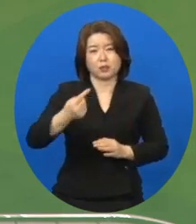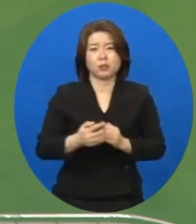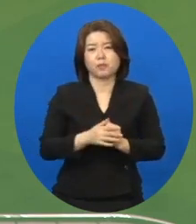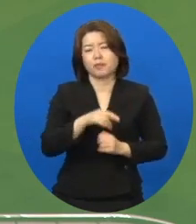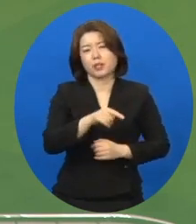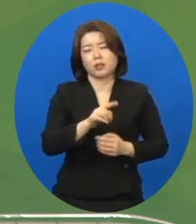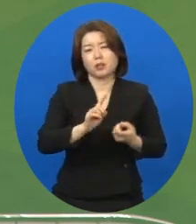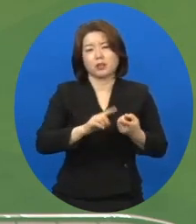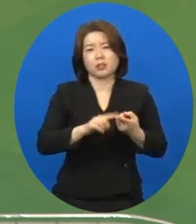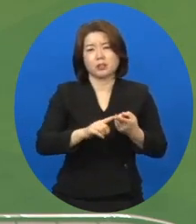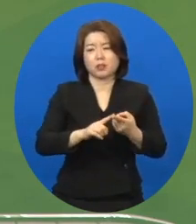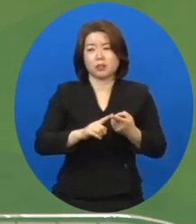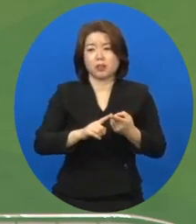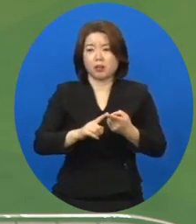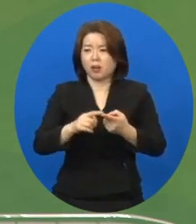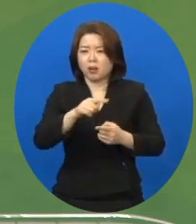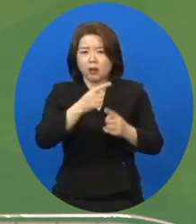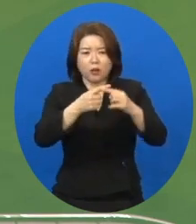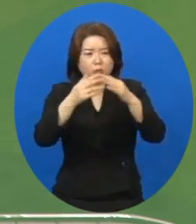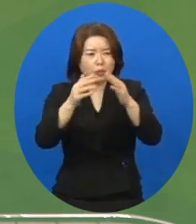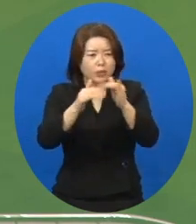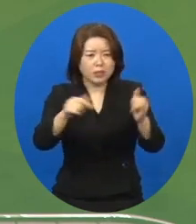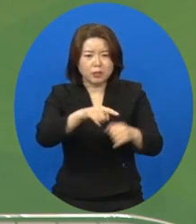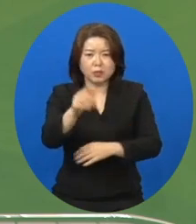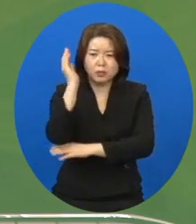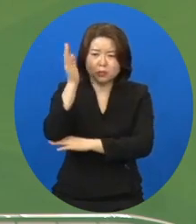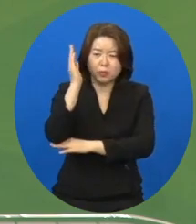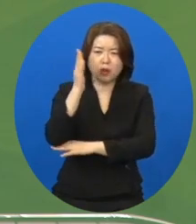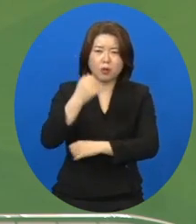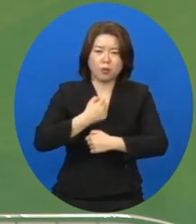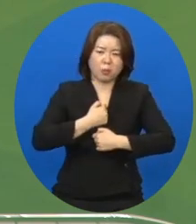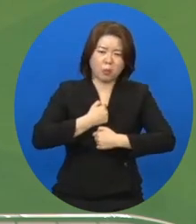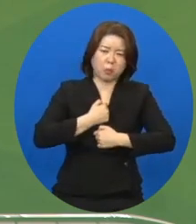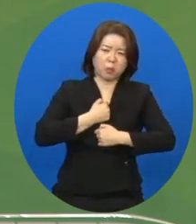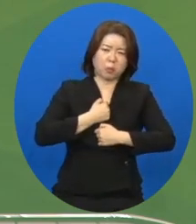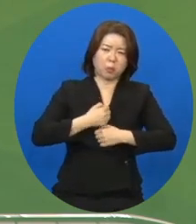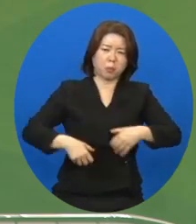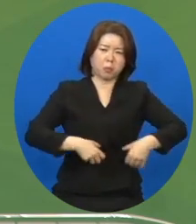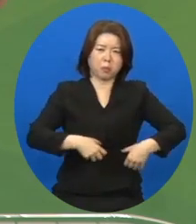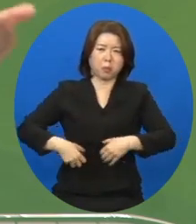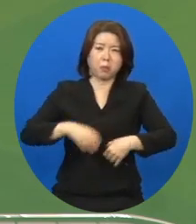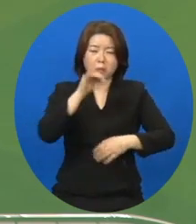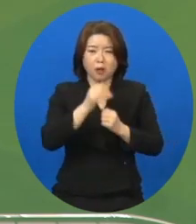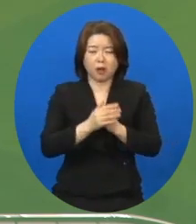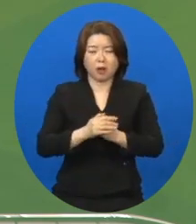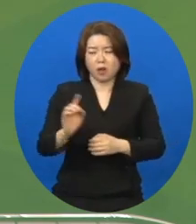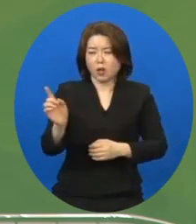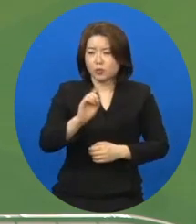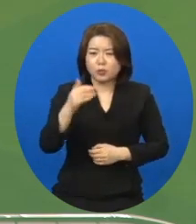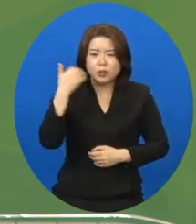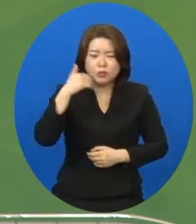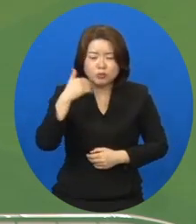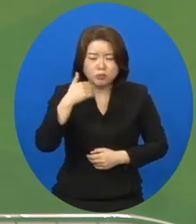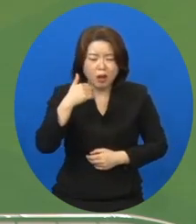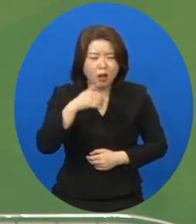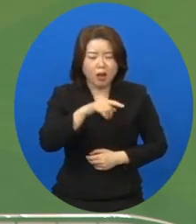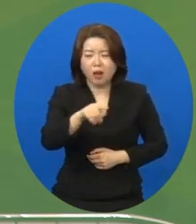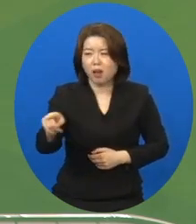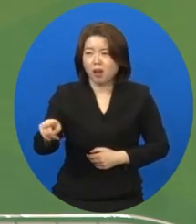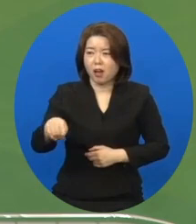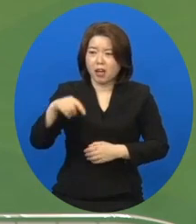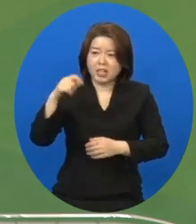그것을 교인들에게 설교하기가 참 조심스러웠어요. 도대체 지금 세상에 누가 일기 쓰라고 하면 일기를